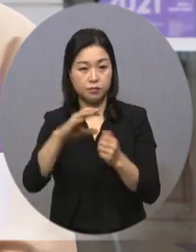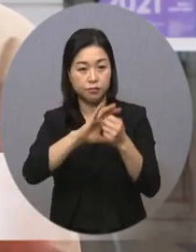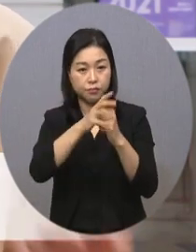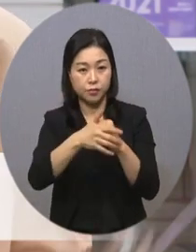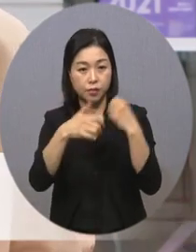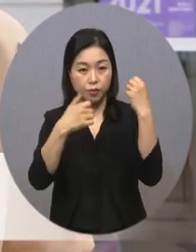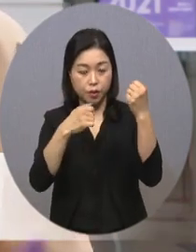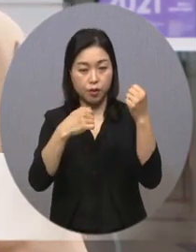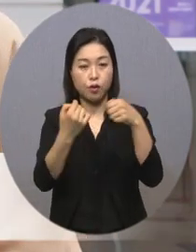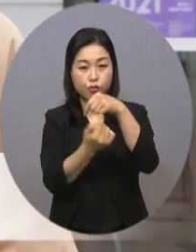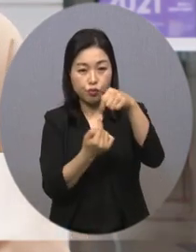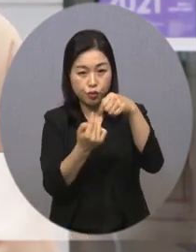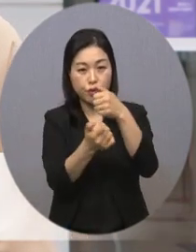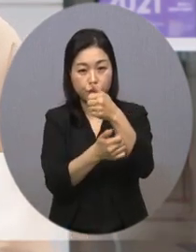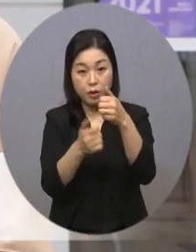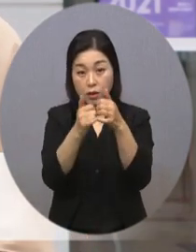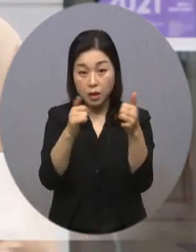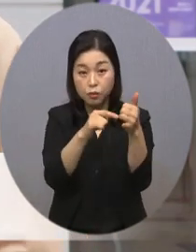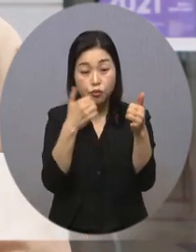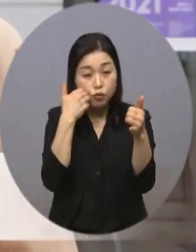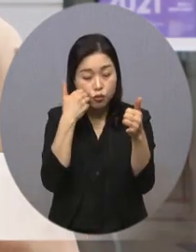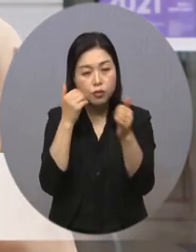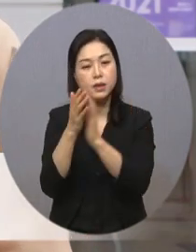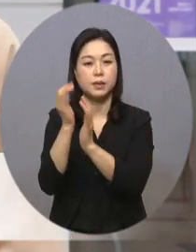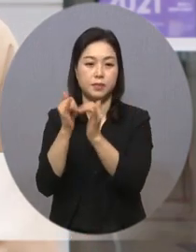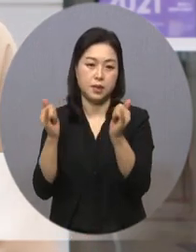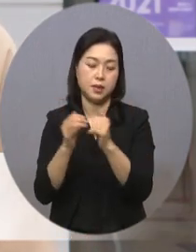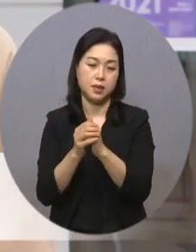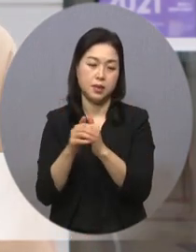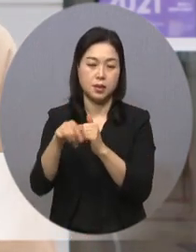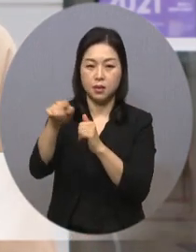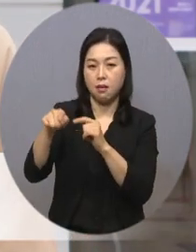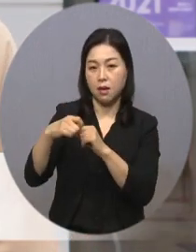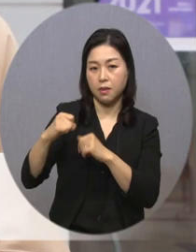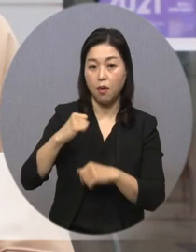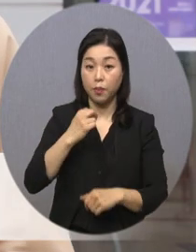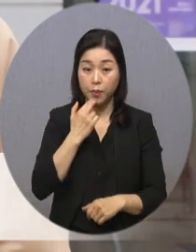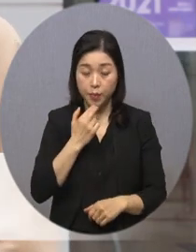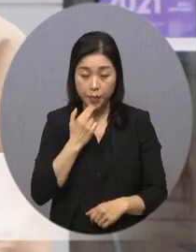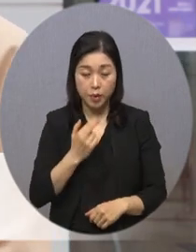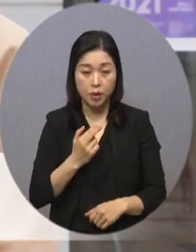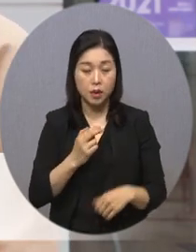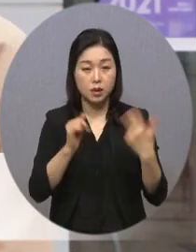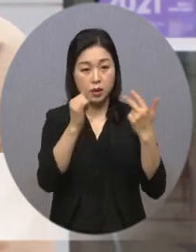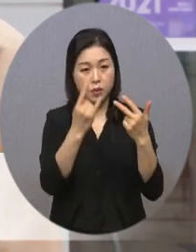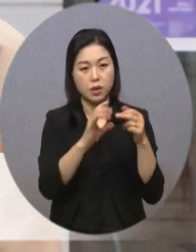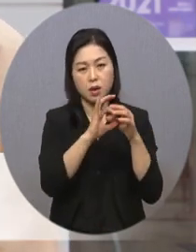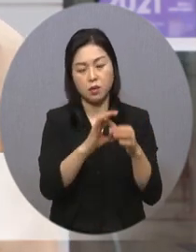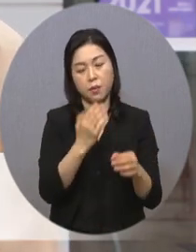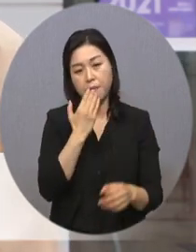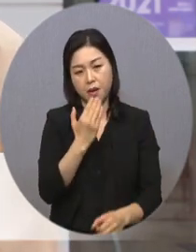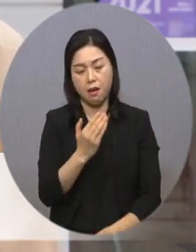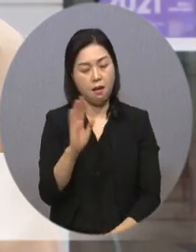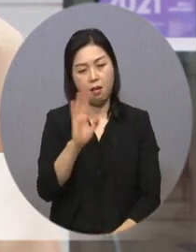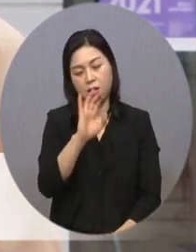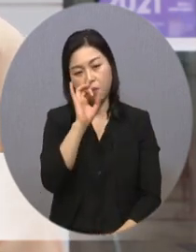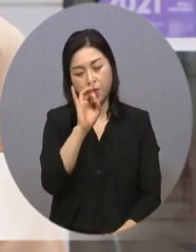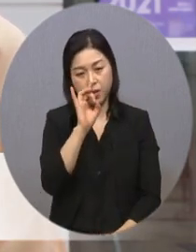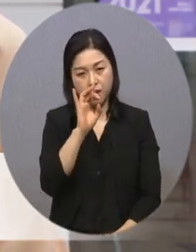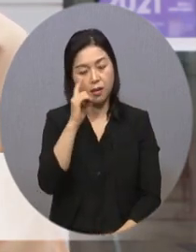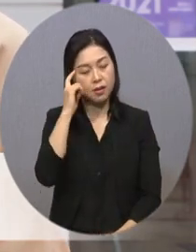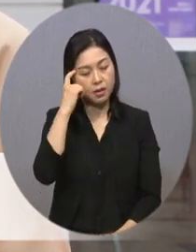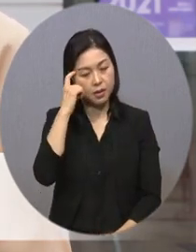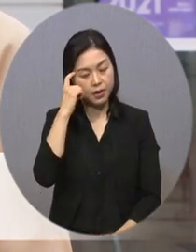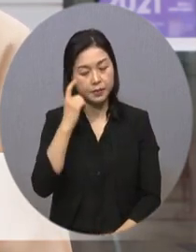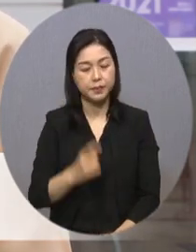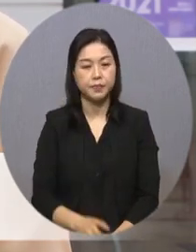고양시 시민분들이시거든요. 이 시민분들의 힘이 아니었으면 저희가 여기 7회까지 오는 거는 있을